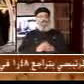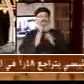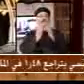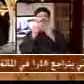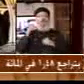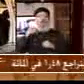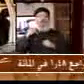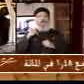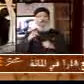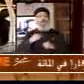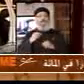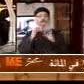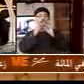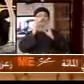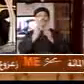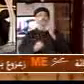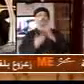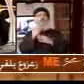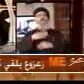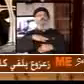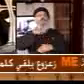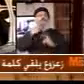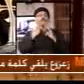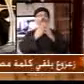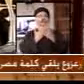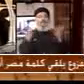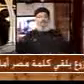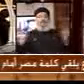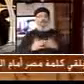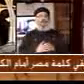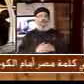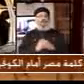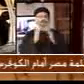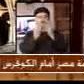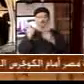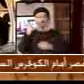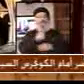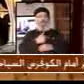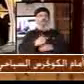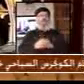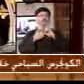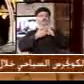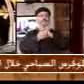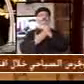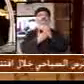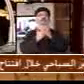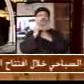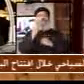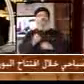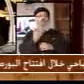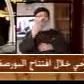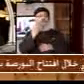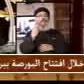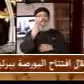إنجيل اليوم بيتكلم عن معجزة إشباع للجموع، والكتاب المقدس في العهد الجديد ذكر معجزتين